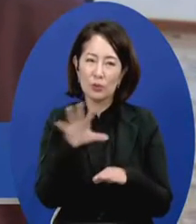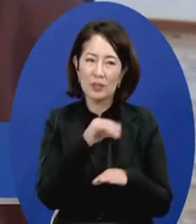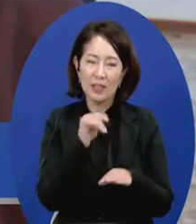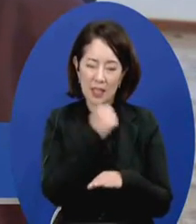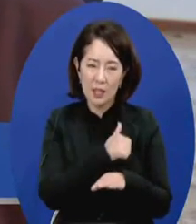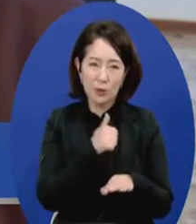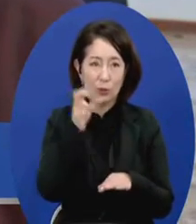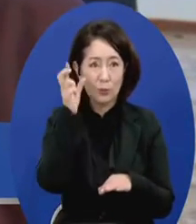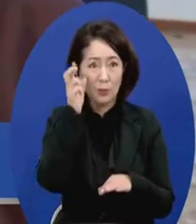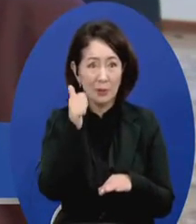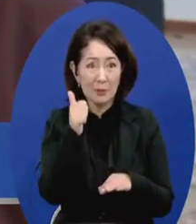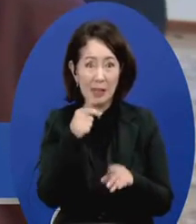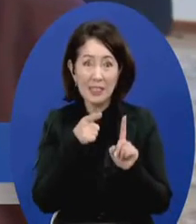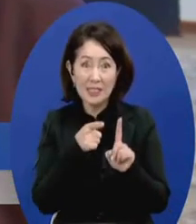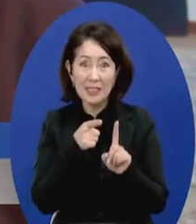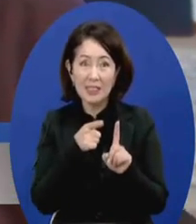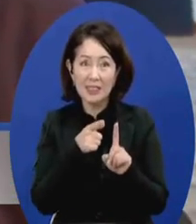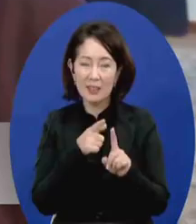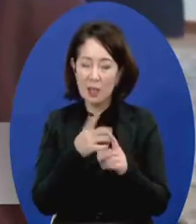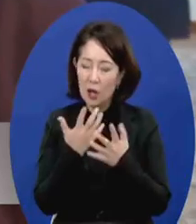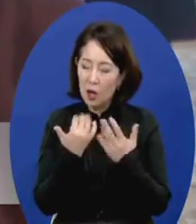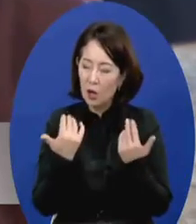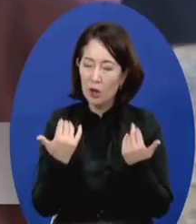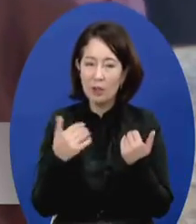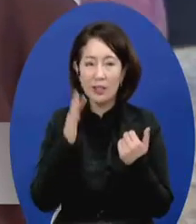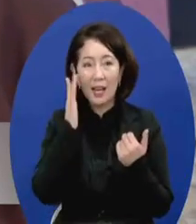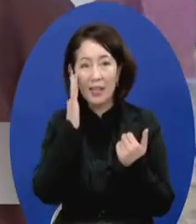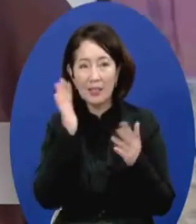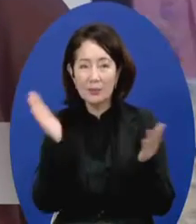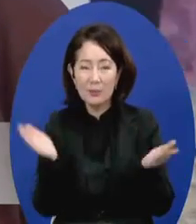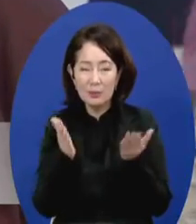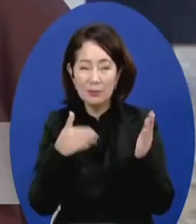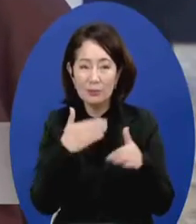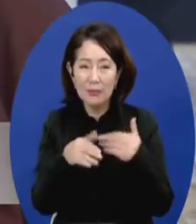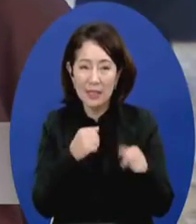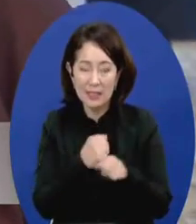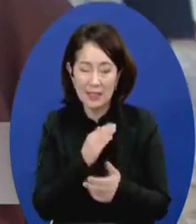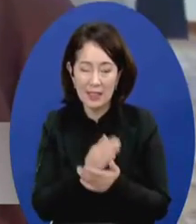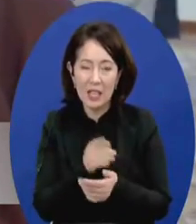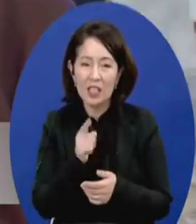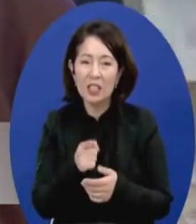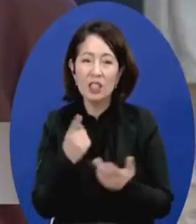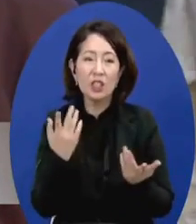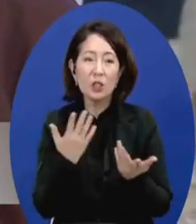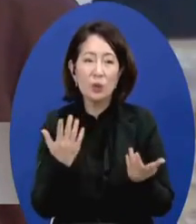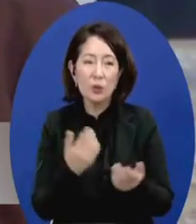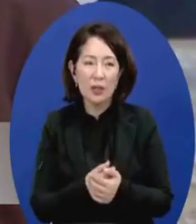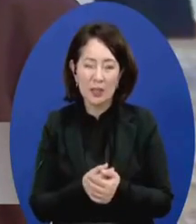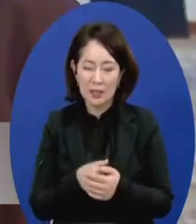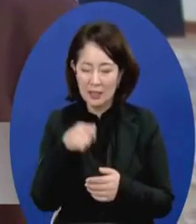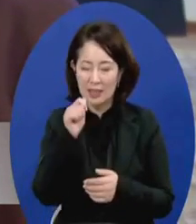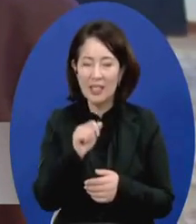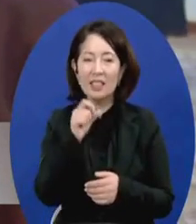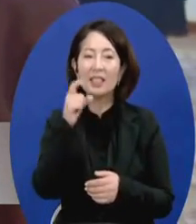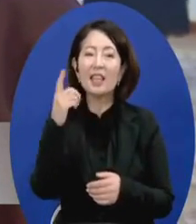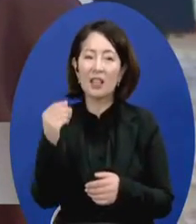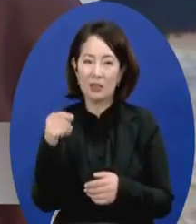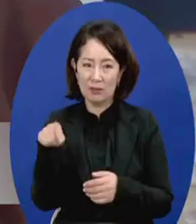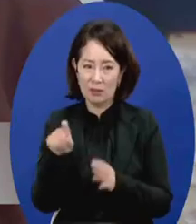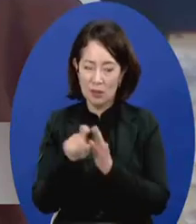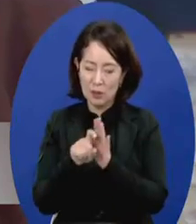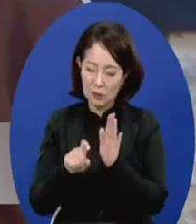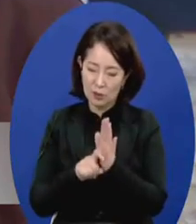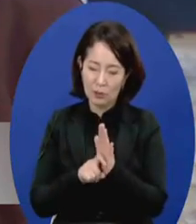хүүхдүүдийнхээ одоо эрүүл боловсралтай байх чиглэлдөө бол олон арга хэмжээнүүдийг авч хэрэгжүүлж байгаа. Тэрний нэг нь бол одоо ингээд энэ цалинтай ээж гэдэг